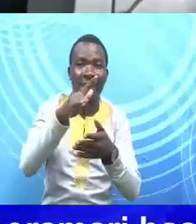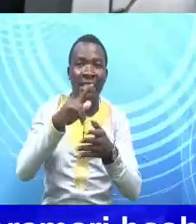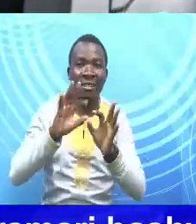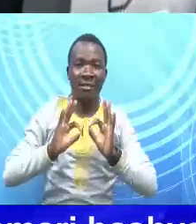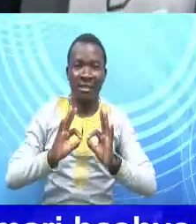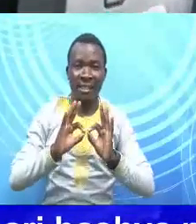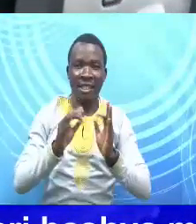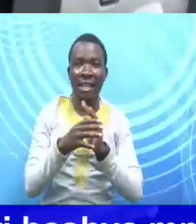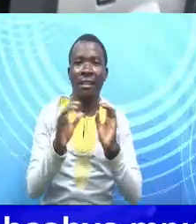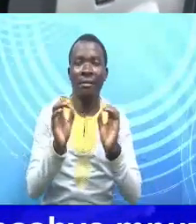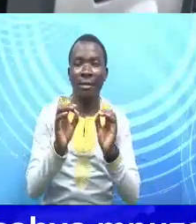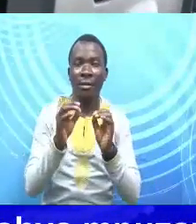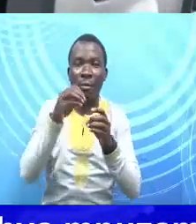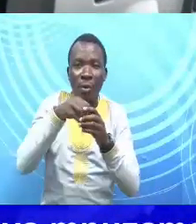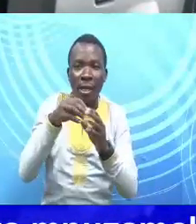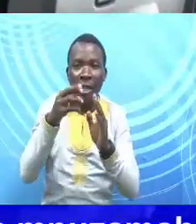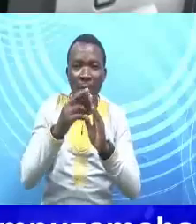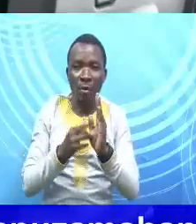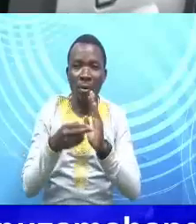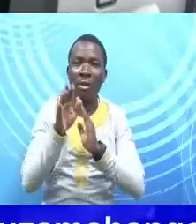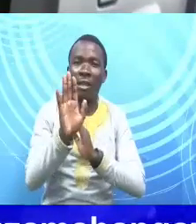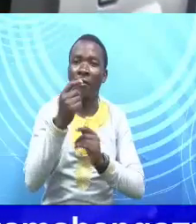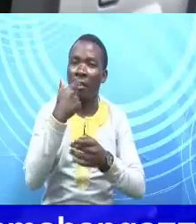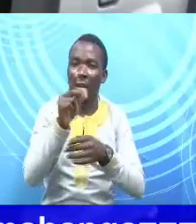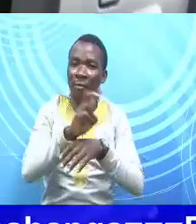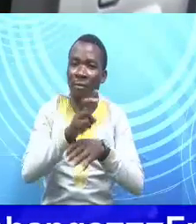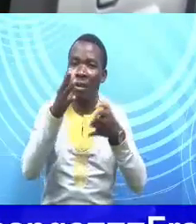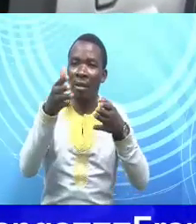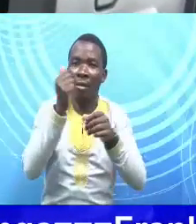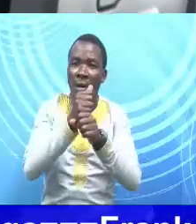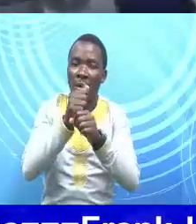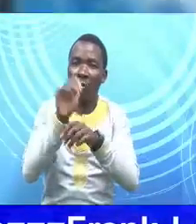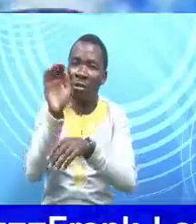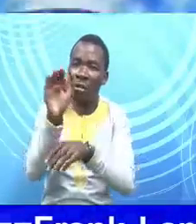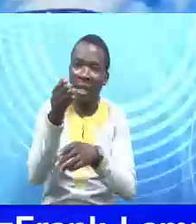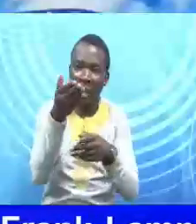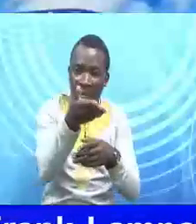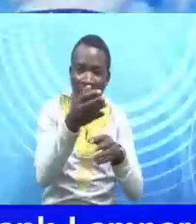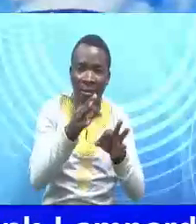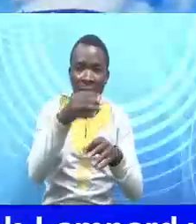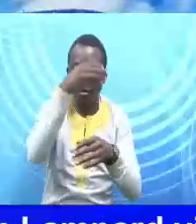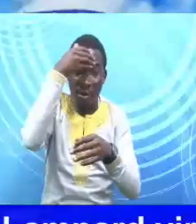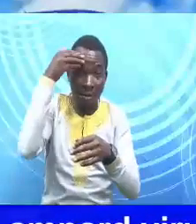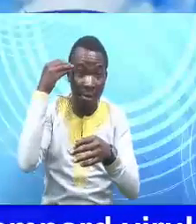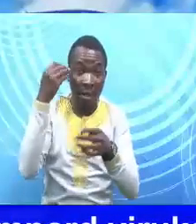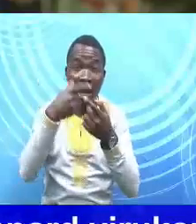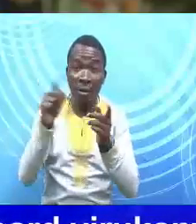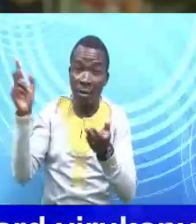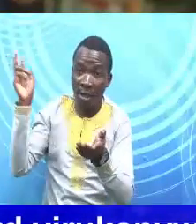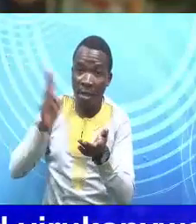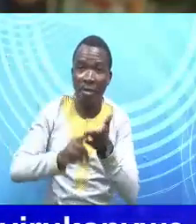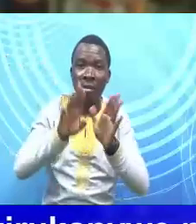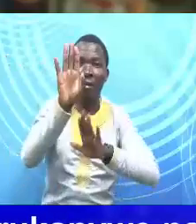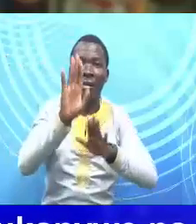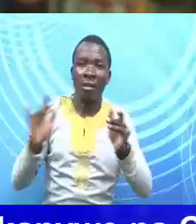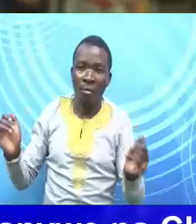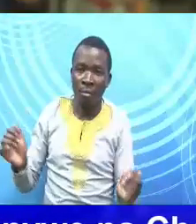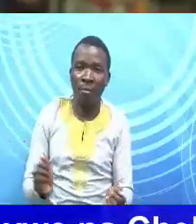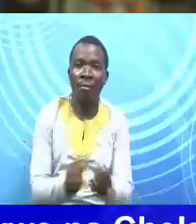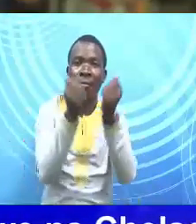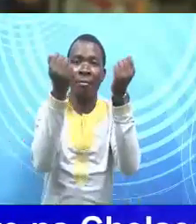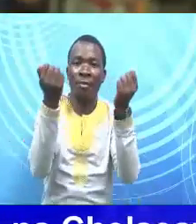ye ndavuga Person avuga ko abagenzuzi n'abakozi perezida hari ibintu birengagije kandi wiyemeza ko byagize uruhare mu mpanuka zabaye